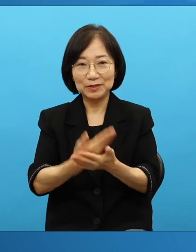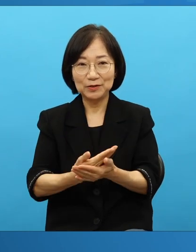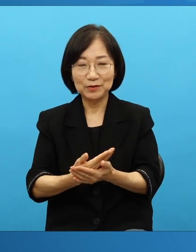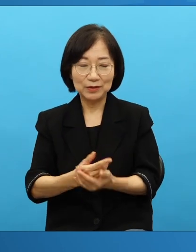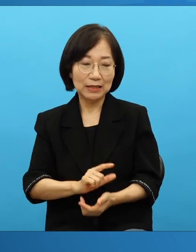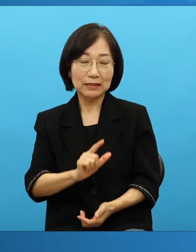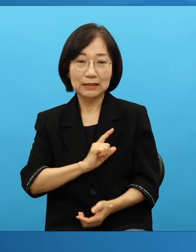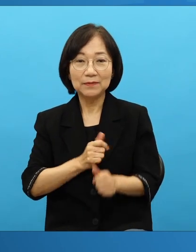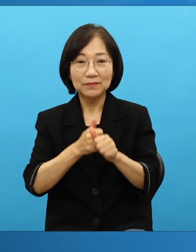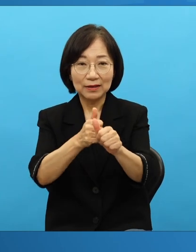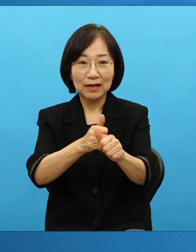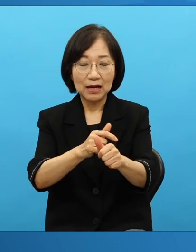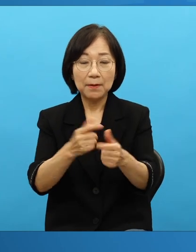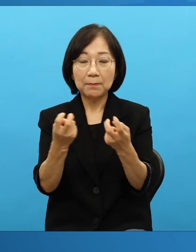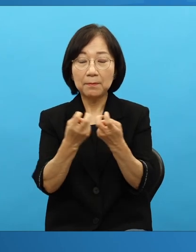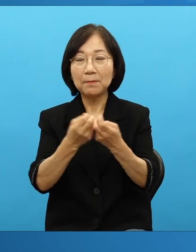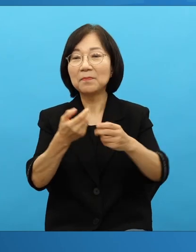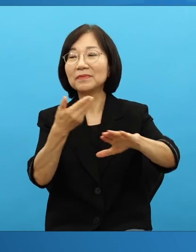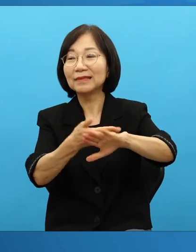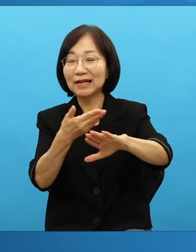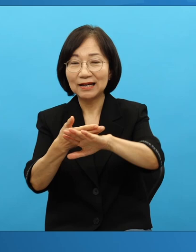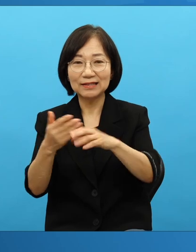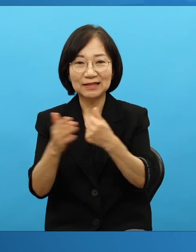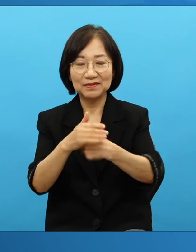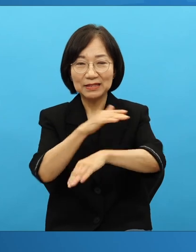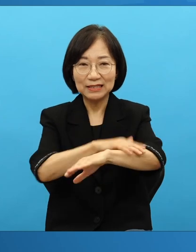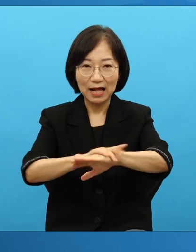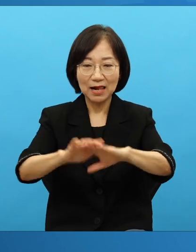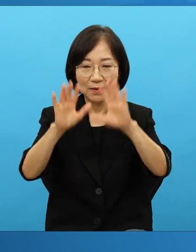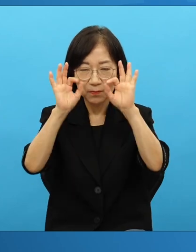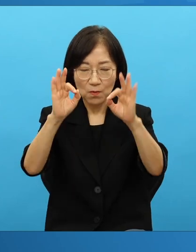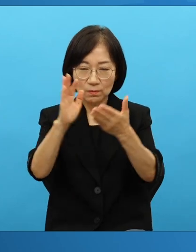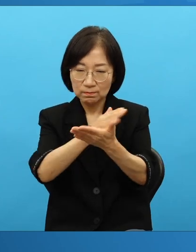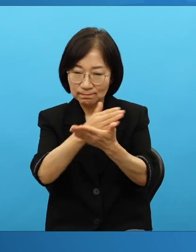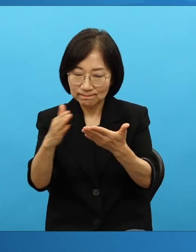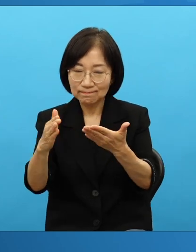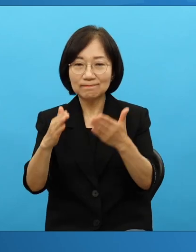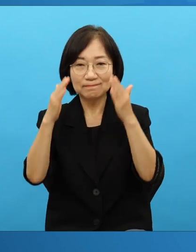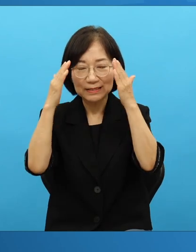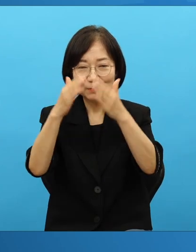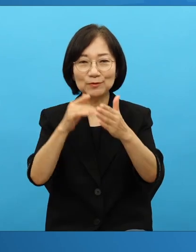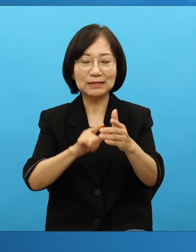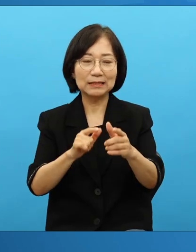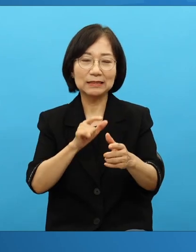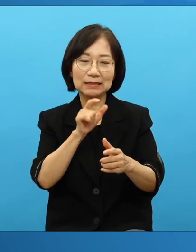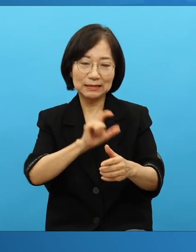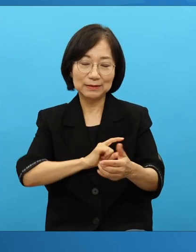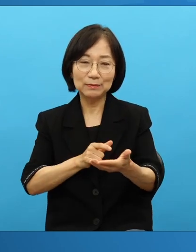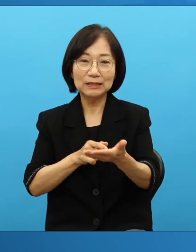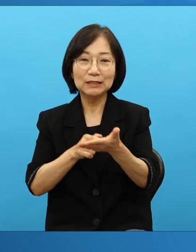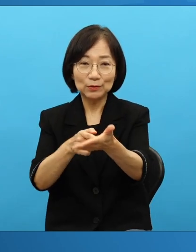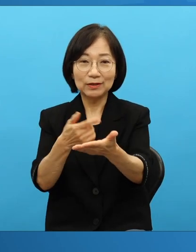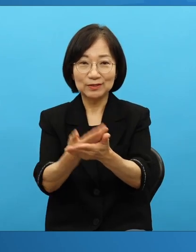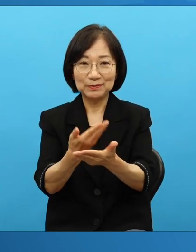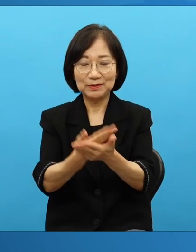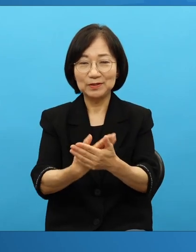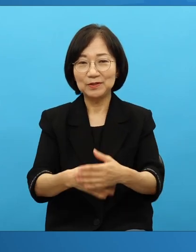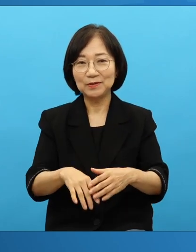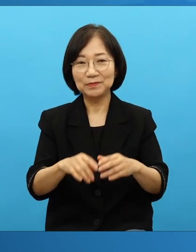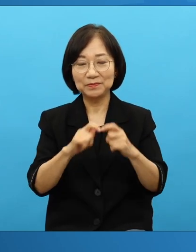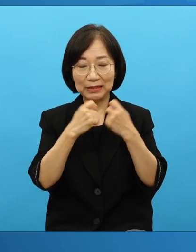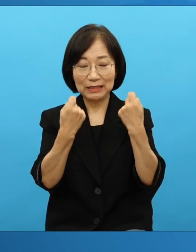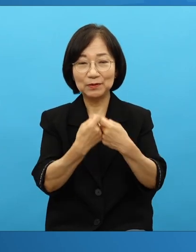확인하고 등록해주세요. 5년 만에 열리는 대회 등록이니 다시 한번 집중하세요. 먼저 A그룹,